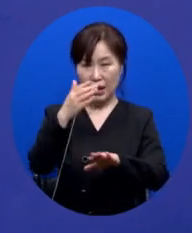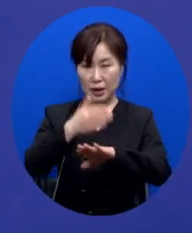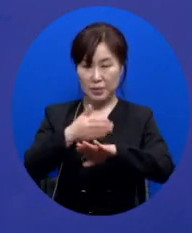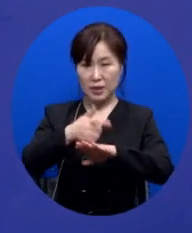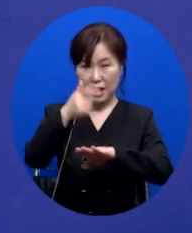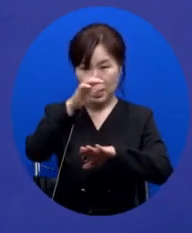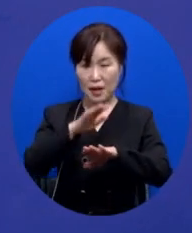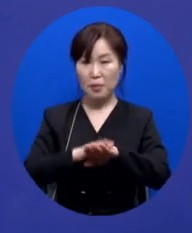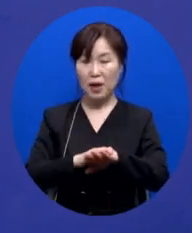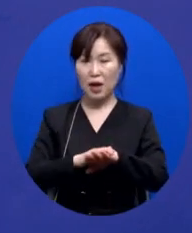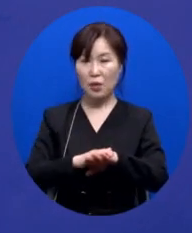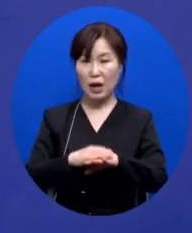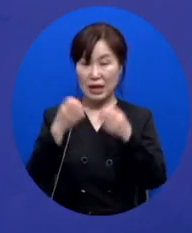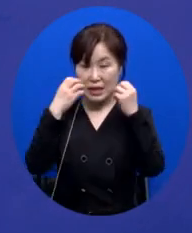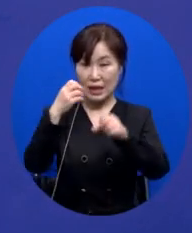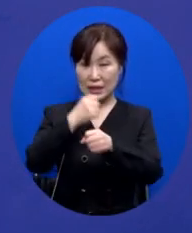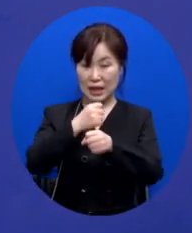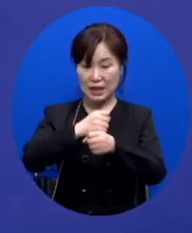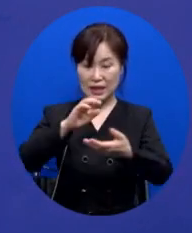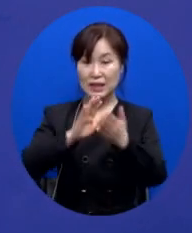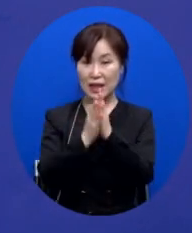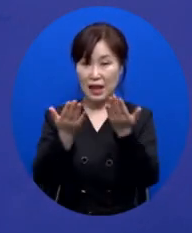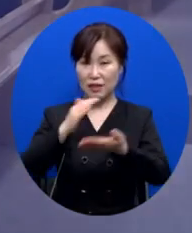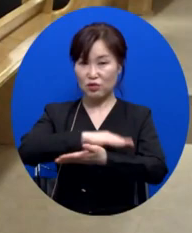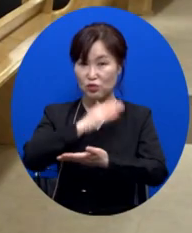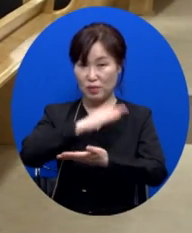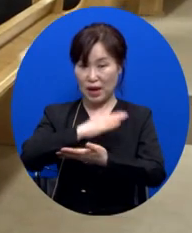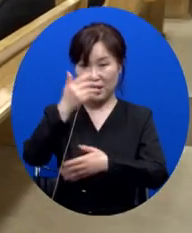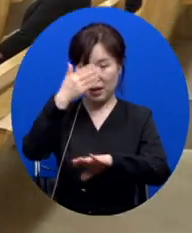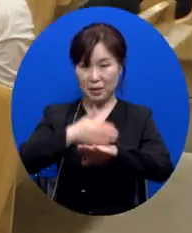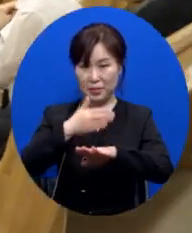창세기 책 출판 감사 회식을 가졌습니다